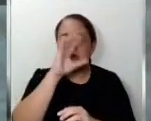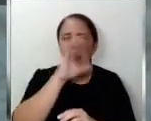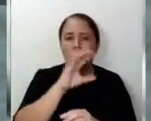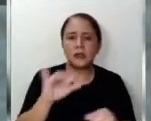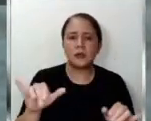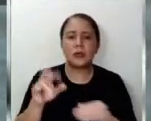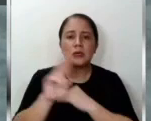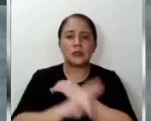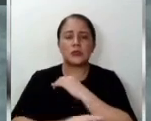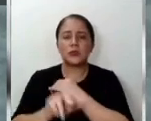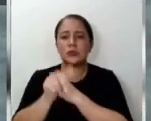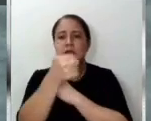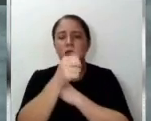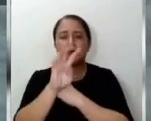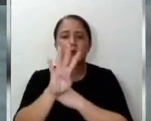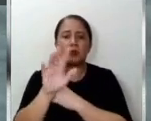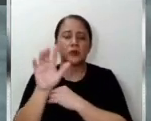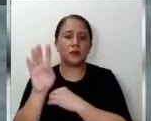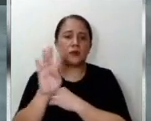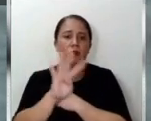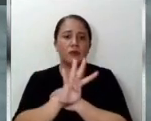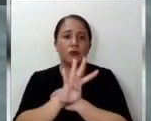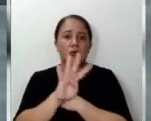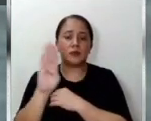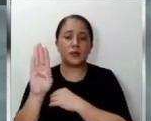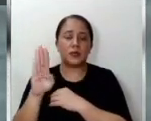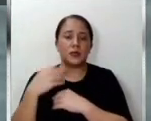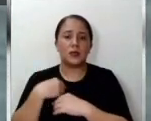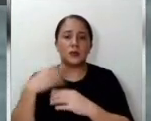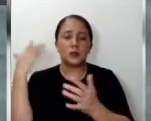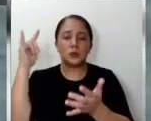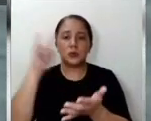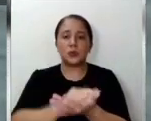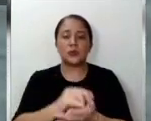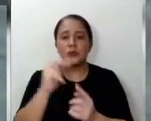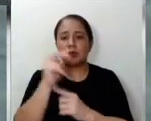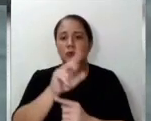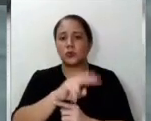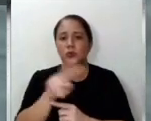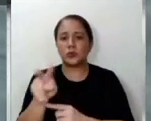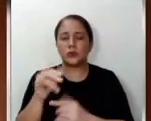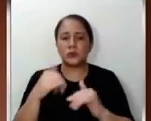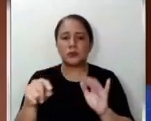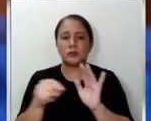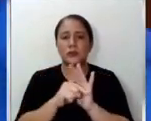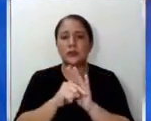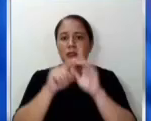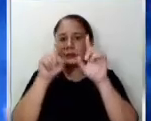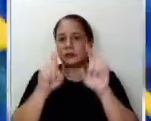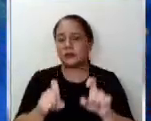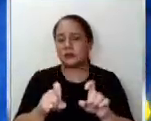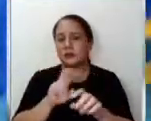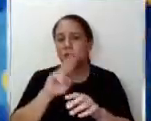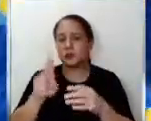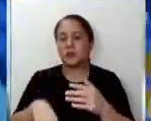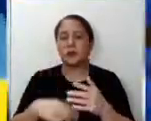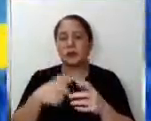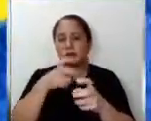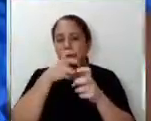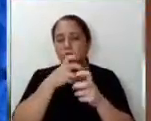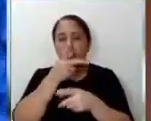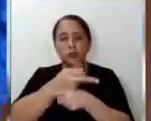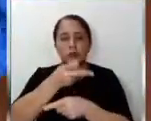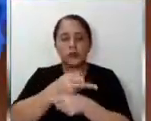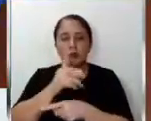at 4B. Kapwa dumating sa bansa noong November 22 at kapwa rin may negatibong test result. Mahigpit ang pagbabantay ng DOH